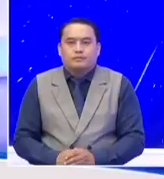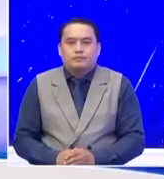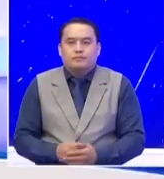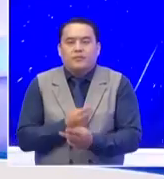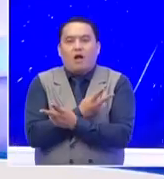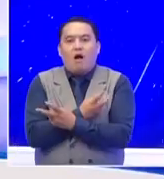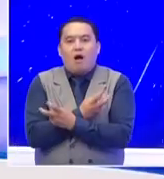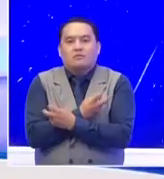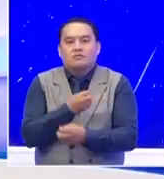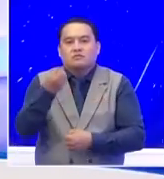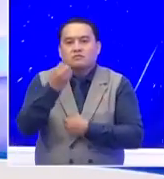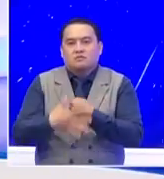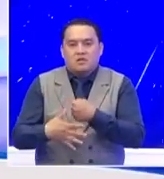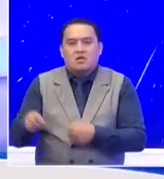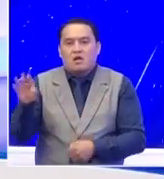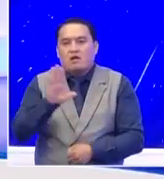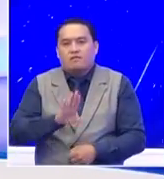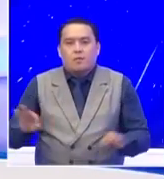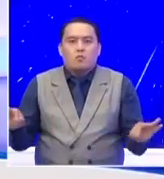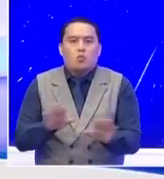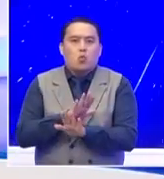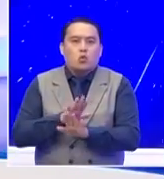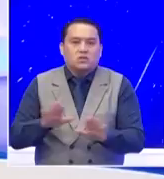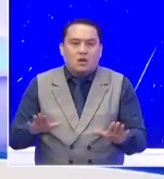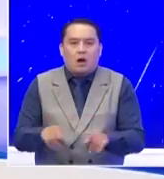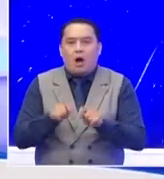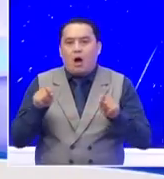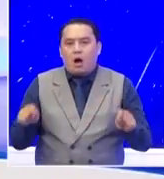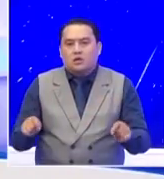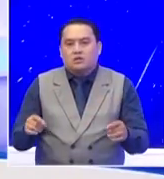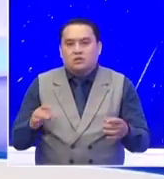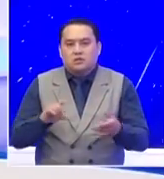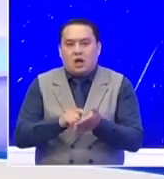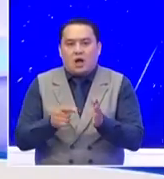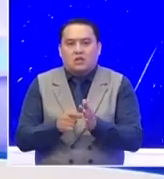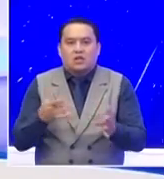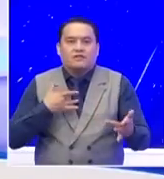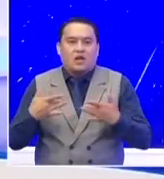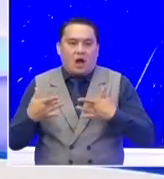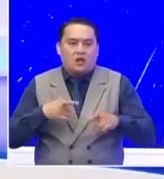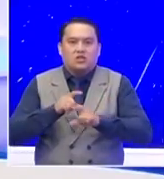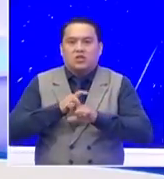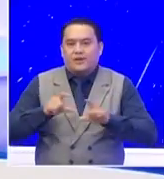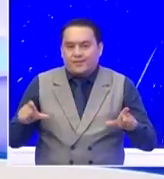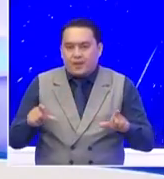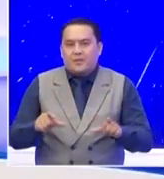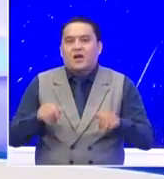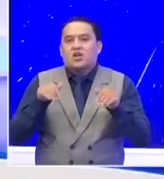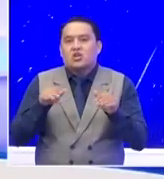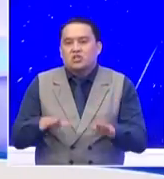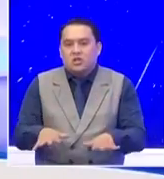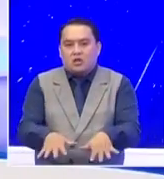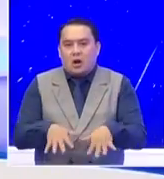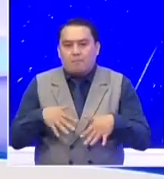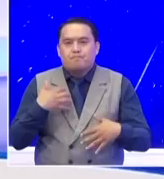Вена, европейская столица классической музыки и оперы, открывает концертные залы и театры. Решение властей заставило